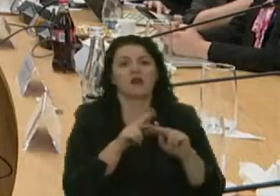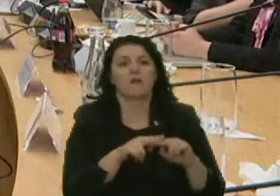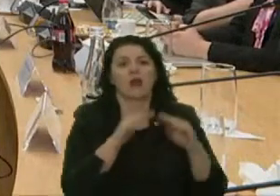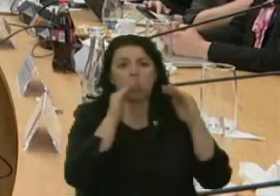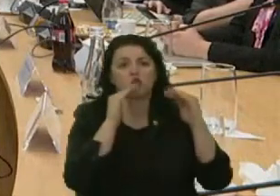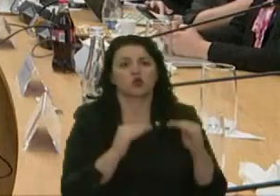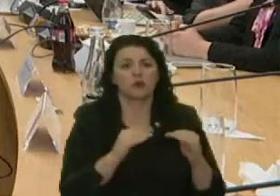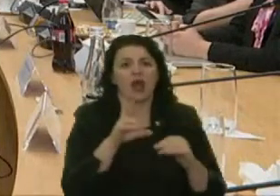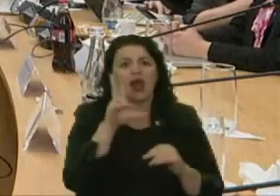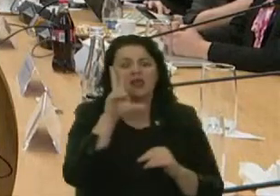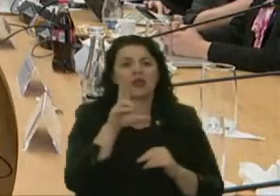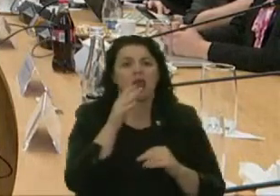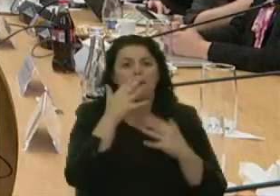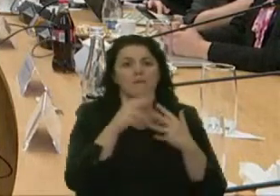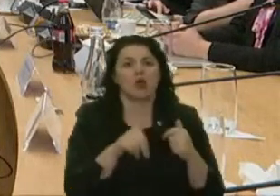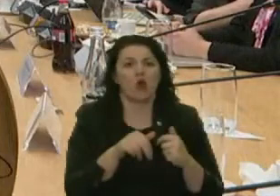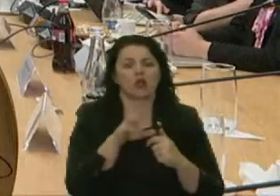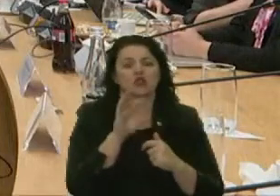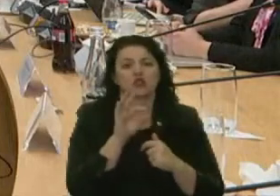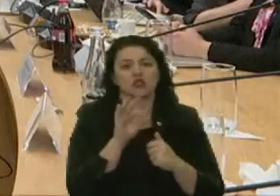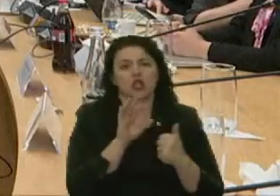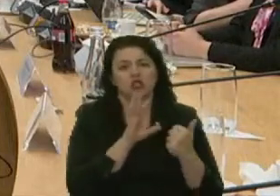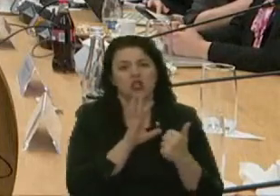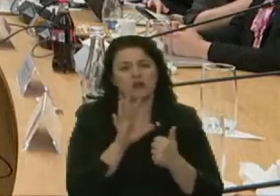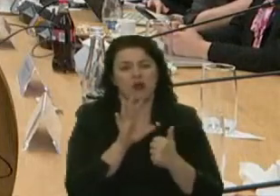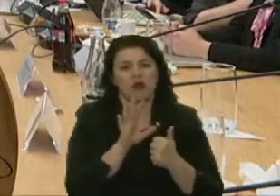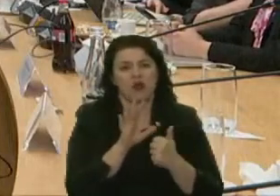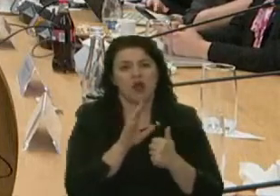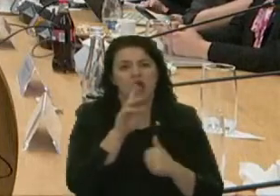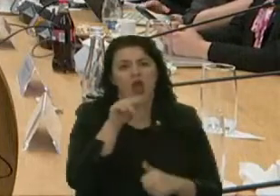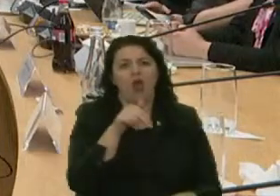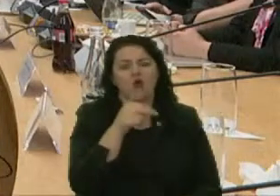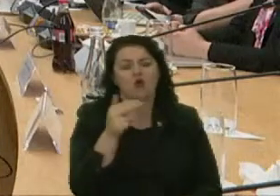cele 36179